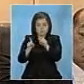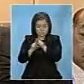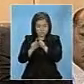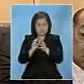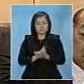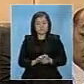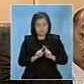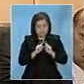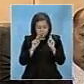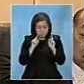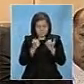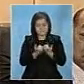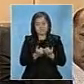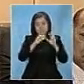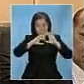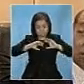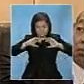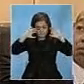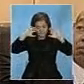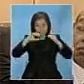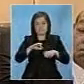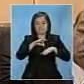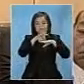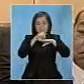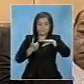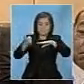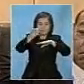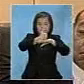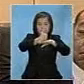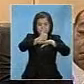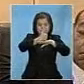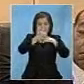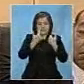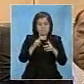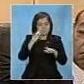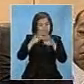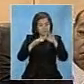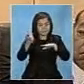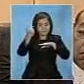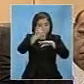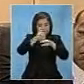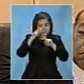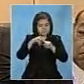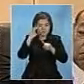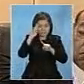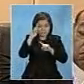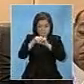จว่ารัฐบาลนี้เข้ามารับหน้าที่ในช่วงประมาณเดือนสิงหาคมปี